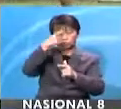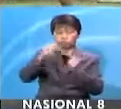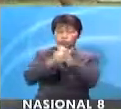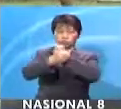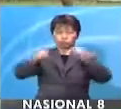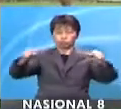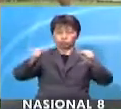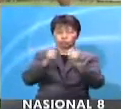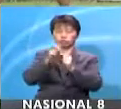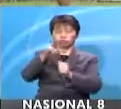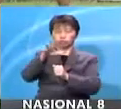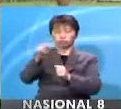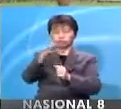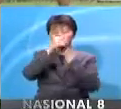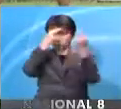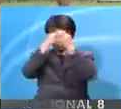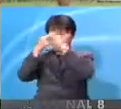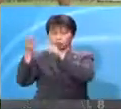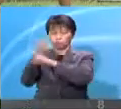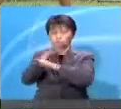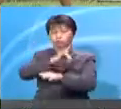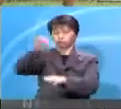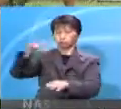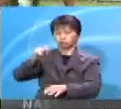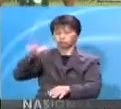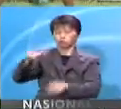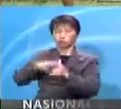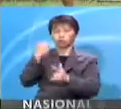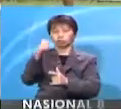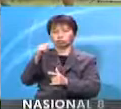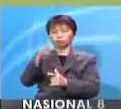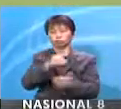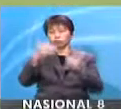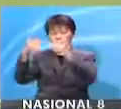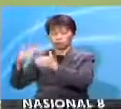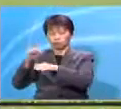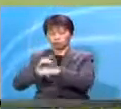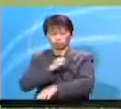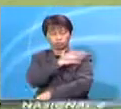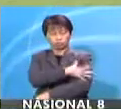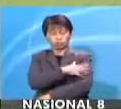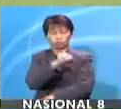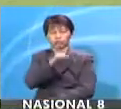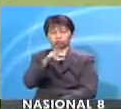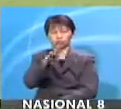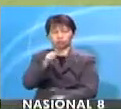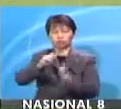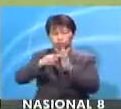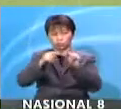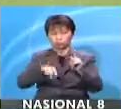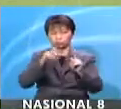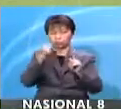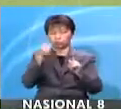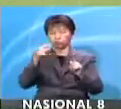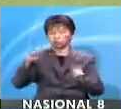persiapan menentang UI dan Arab Saudi sebelum ke Timor Leste pada Oktober dan seterusnya ke Palestine dan uei bermula 1 November